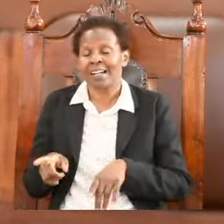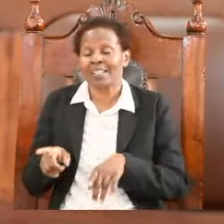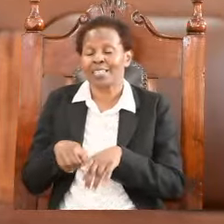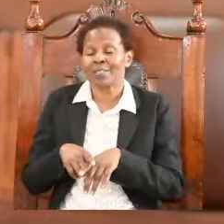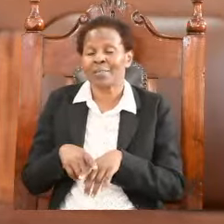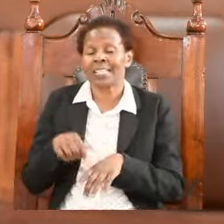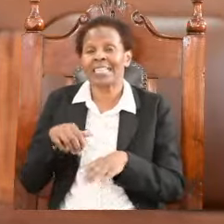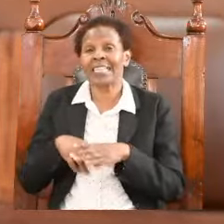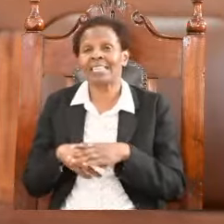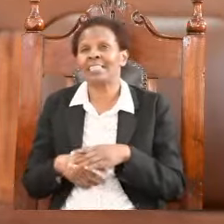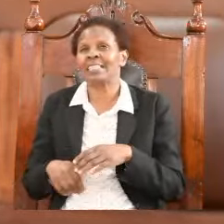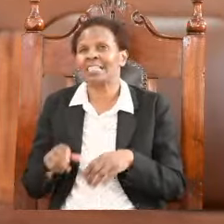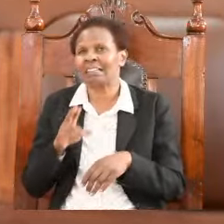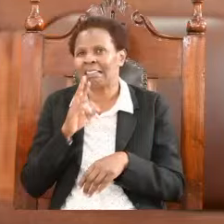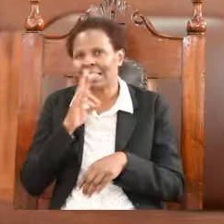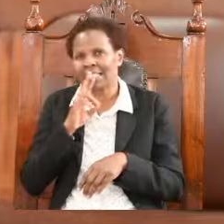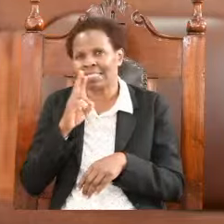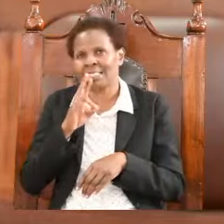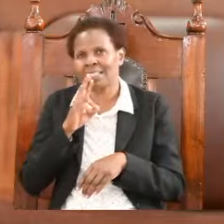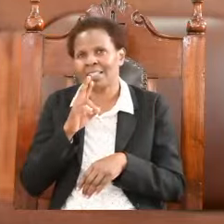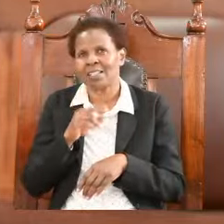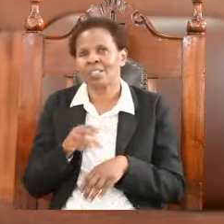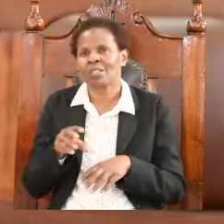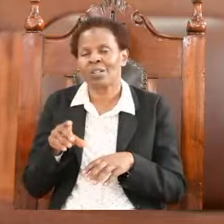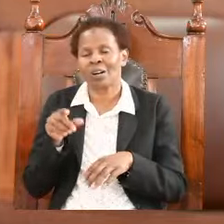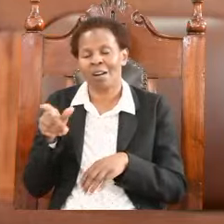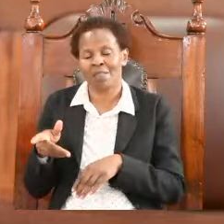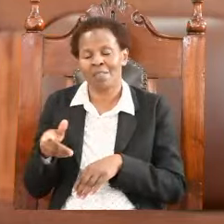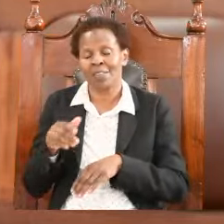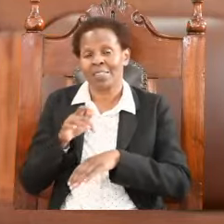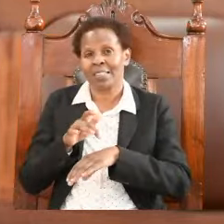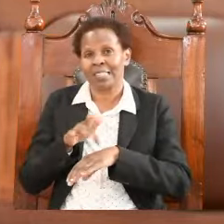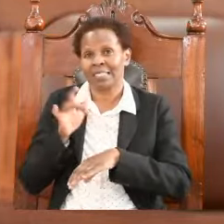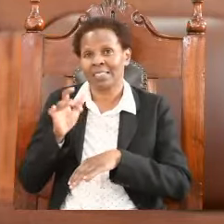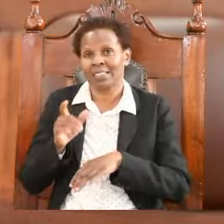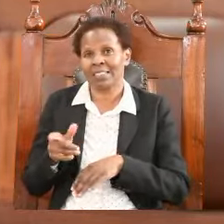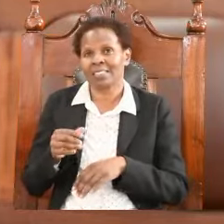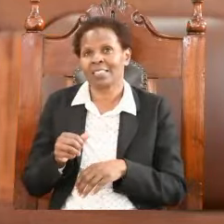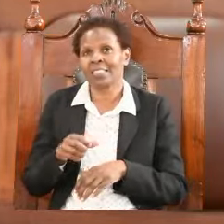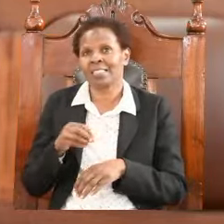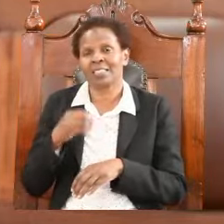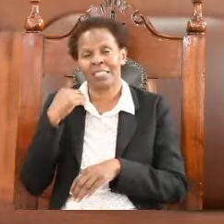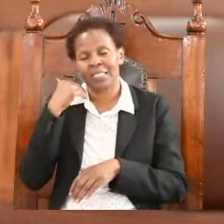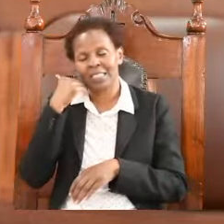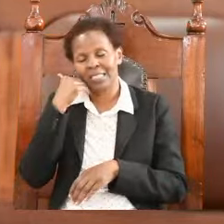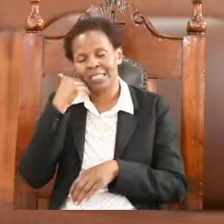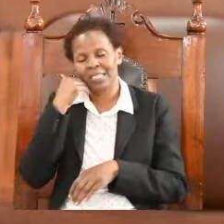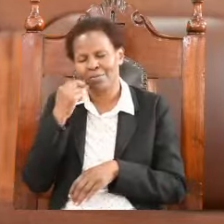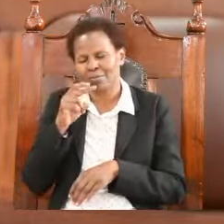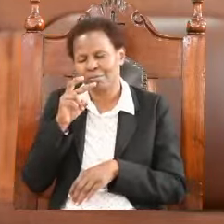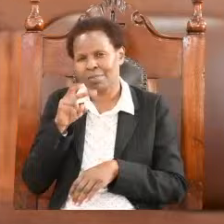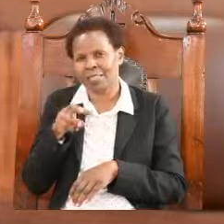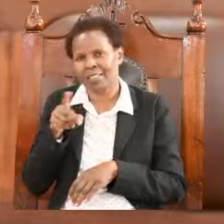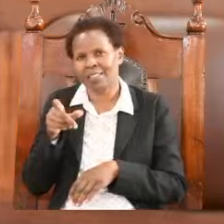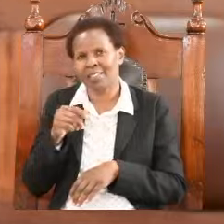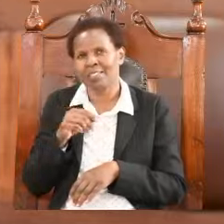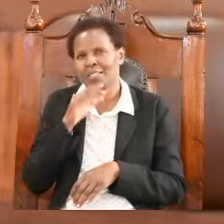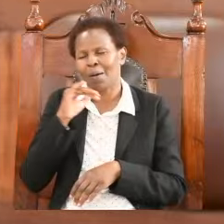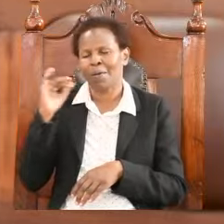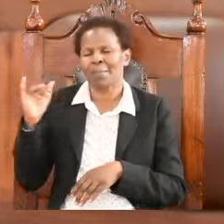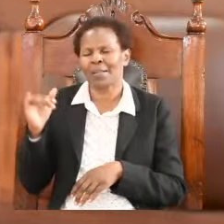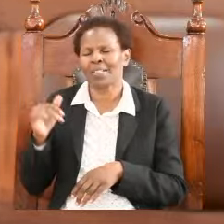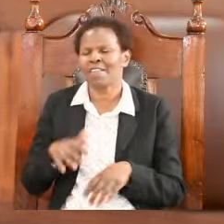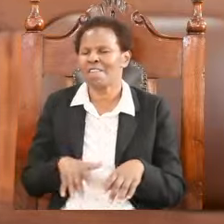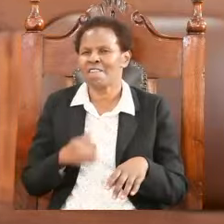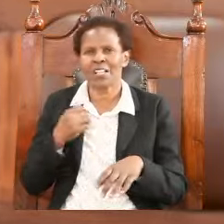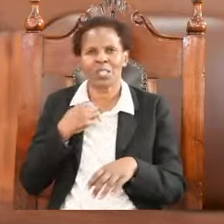ugwati-ini onake no arware mago maya agitungata. Na mwiritu uyu arora muthuri ucio akiringwo ni